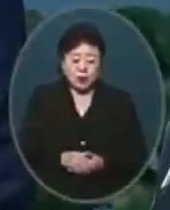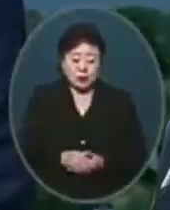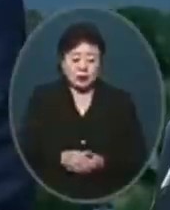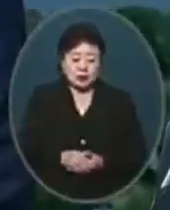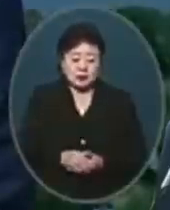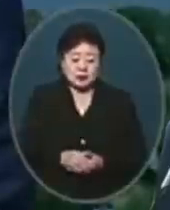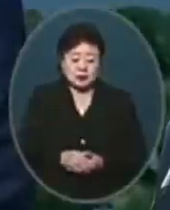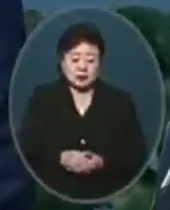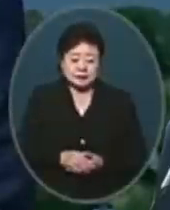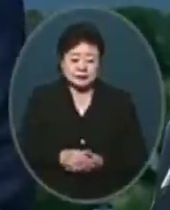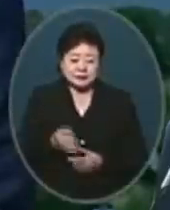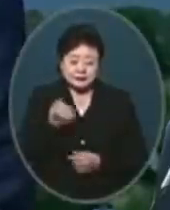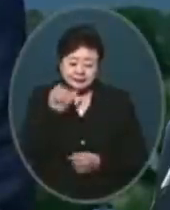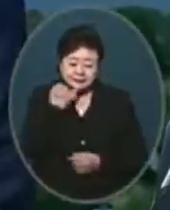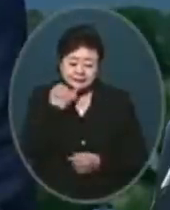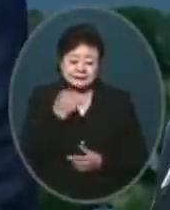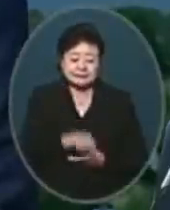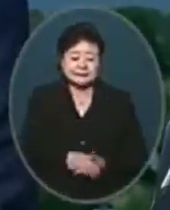부서질 것 같은데